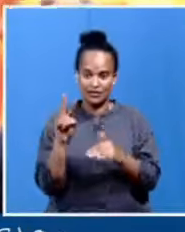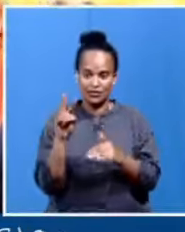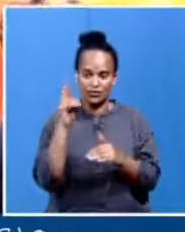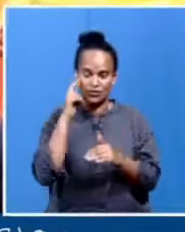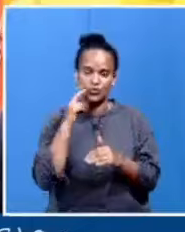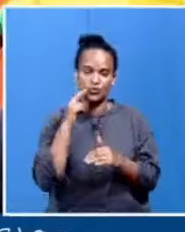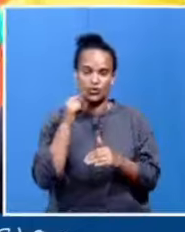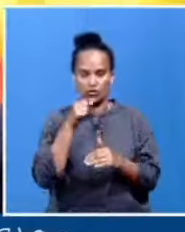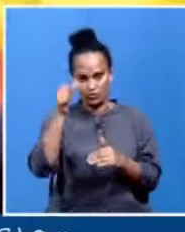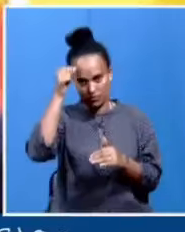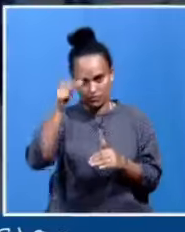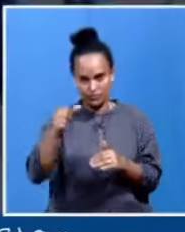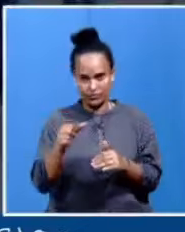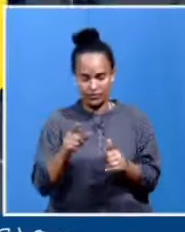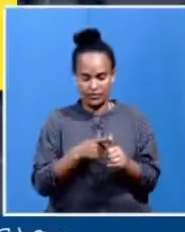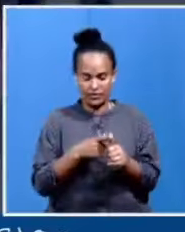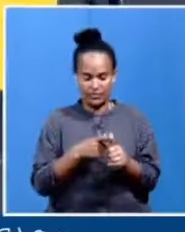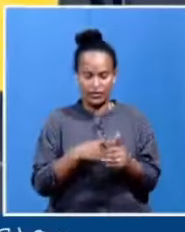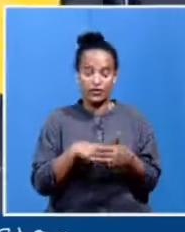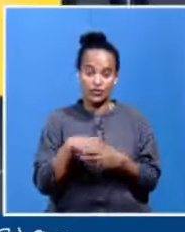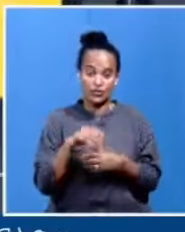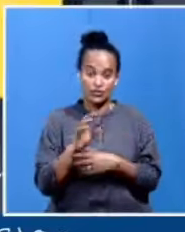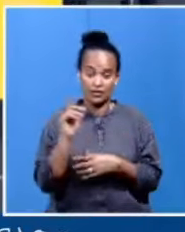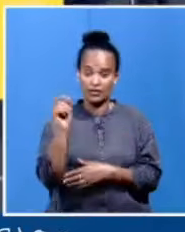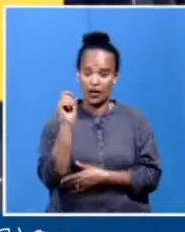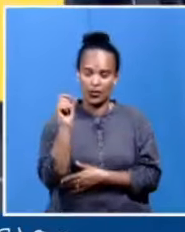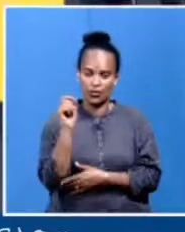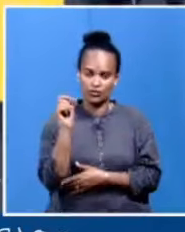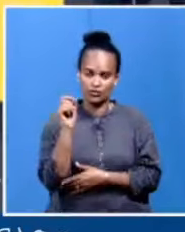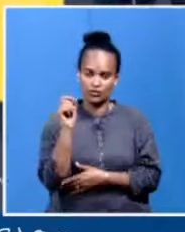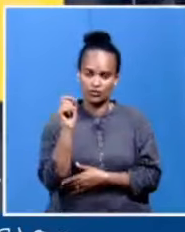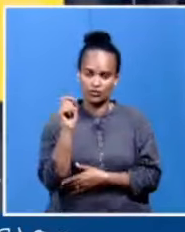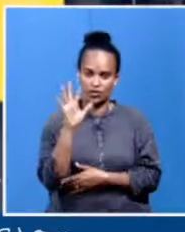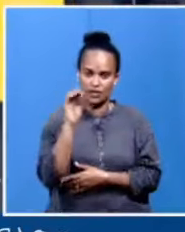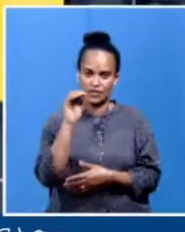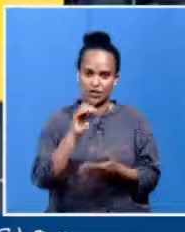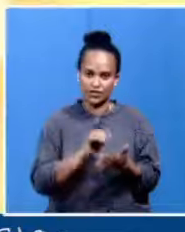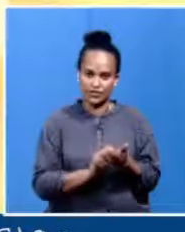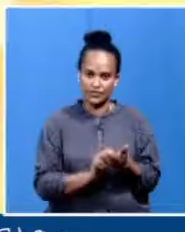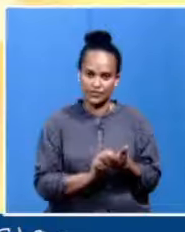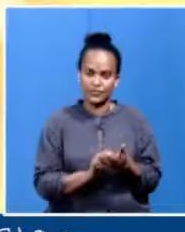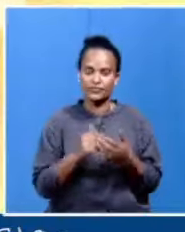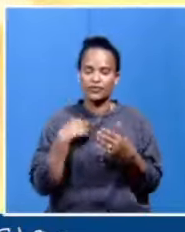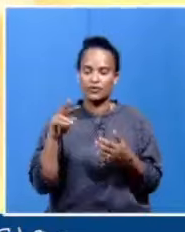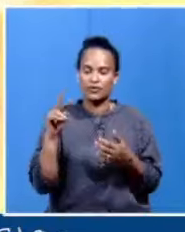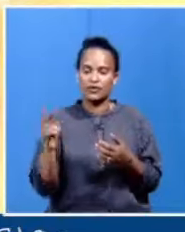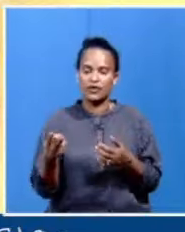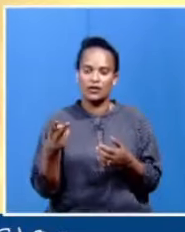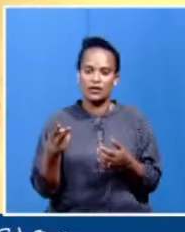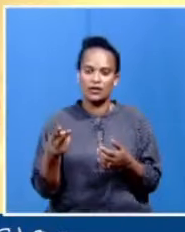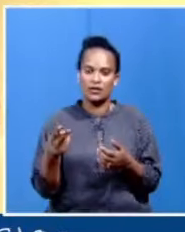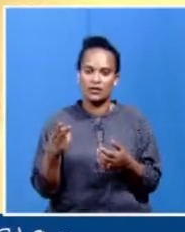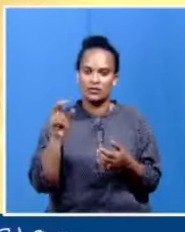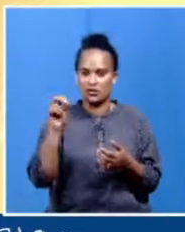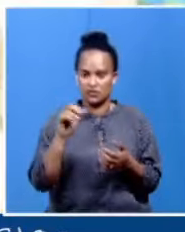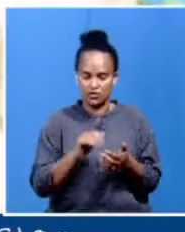بدك نستيم بدك تبعتين قدامي نزوجتو نتعوتو مالتيو حمسة شح هلو خلاي نزوجت الدمع